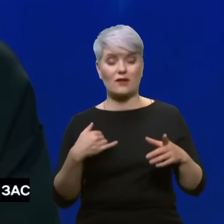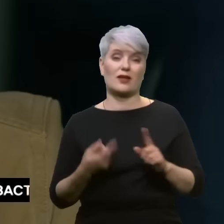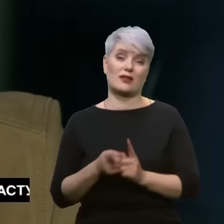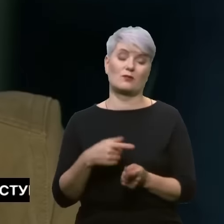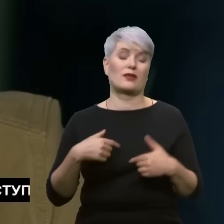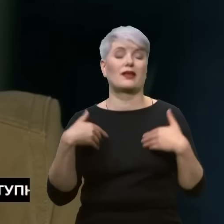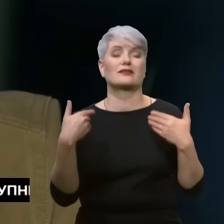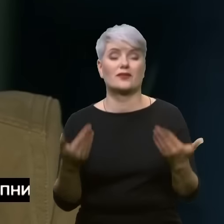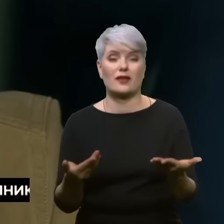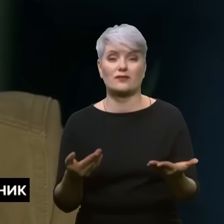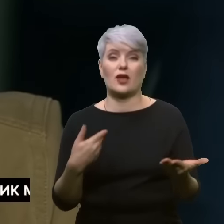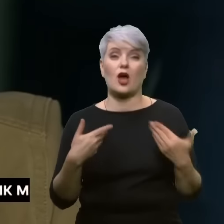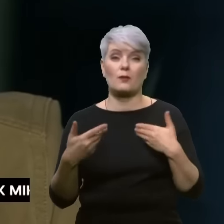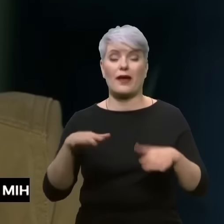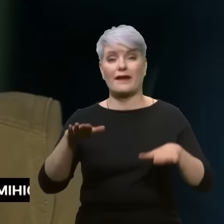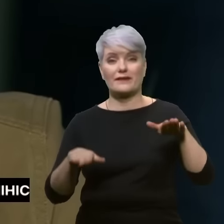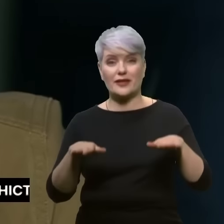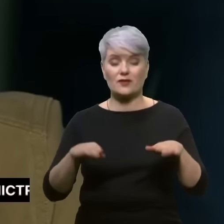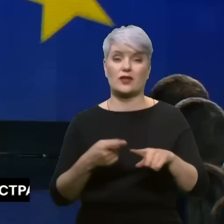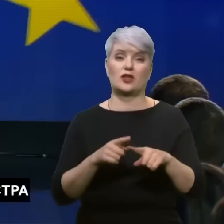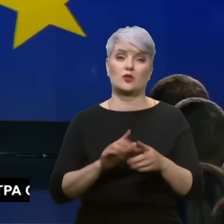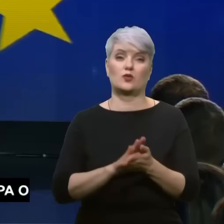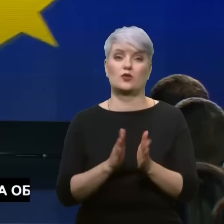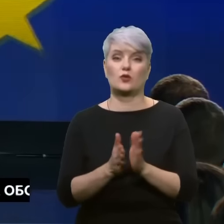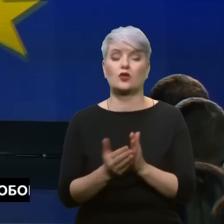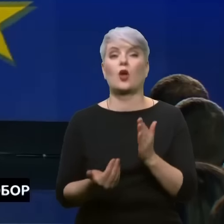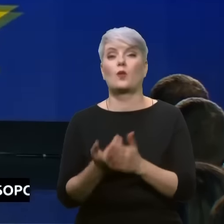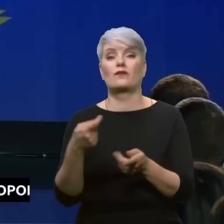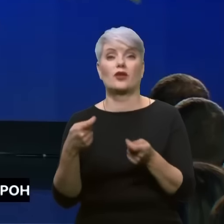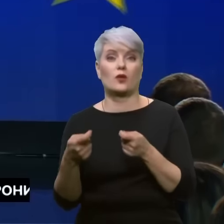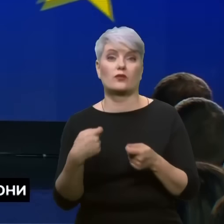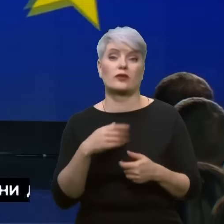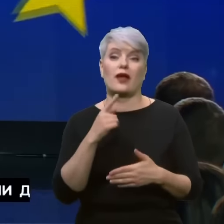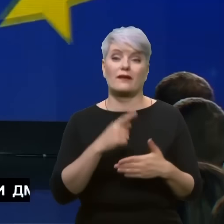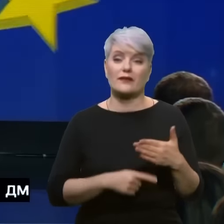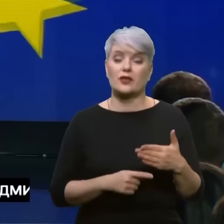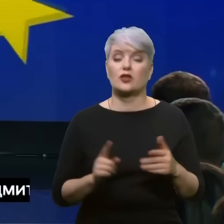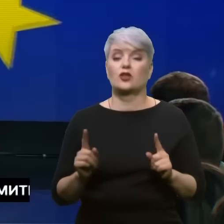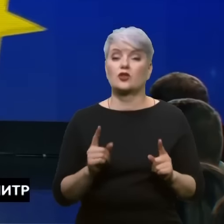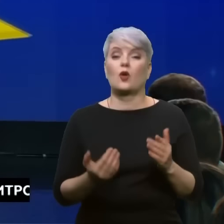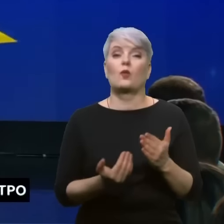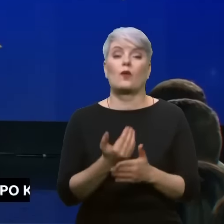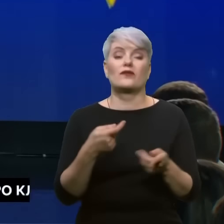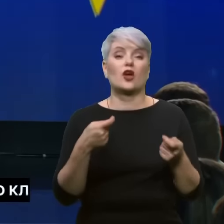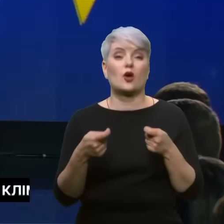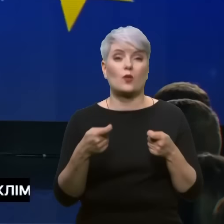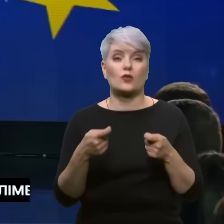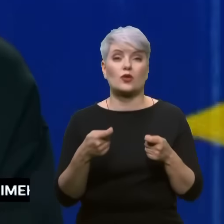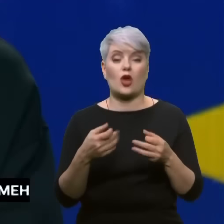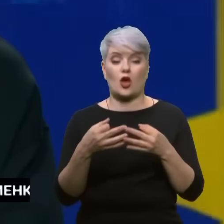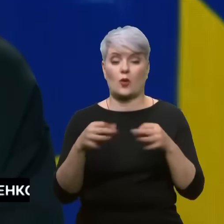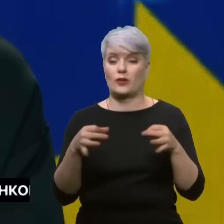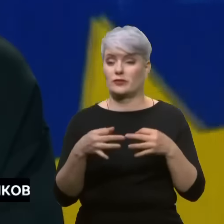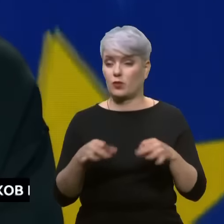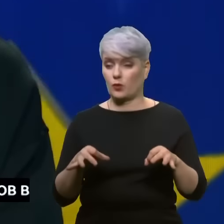до нього звертався. Ми вирівняли цю ситуацію, новий уряд, і я буду вірити, що новий уряд